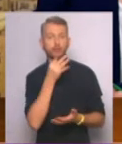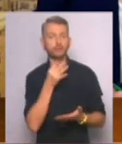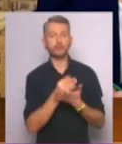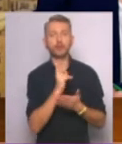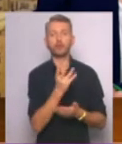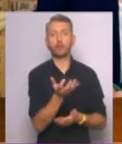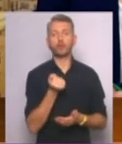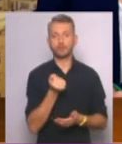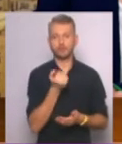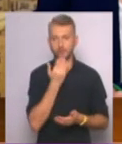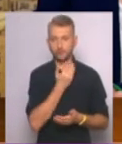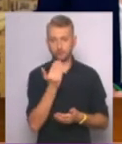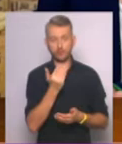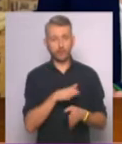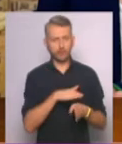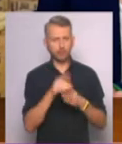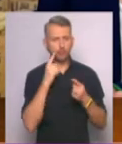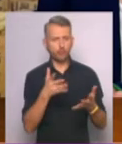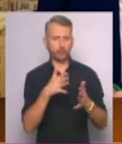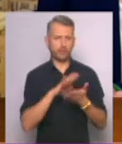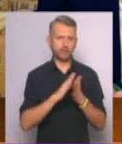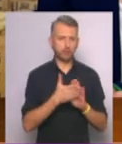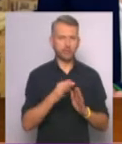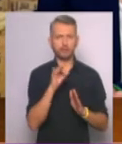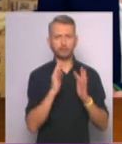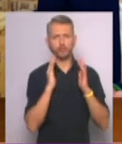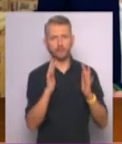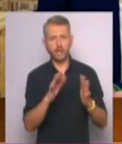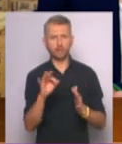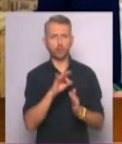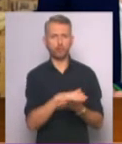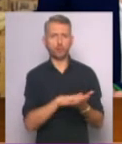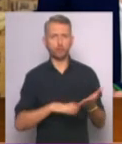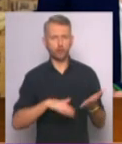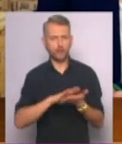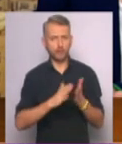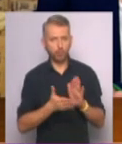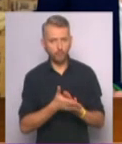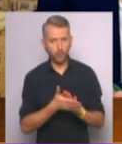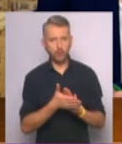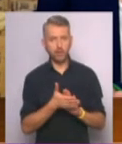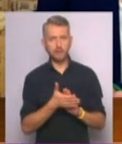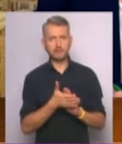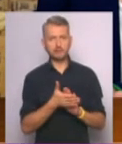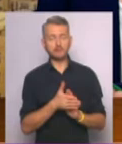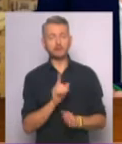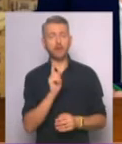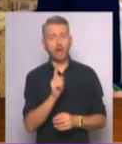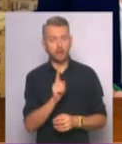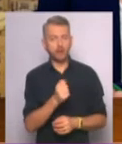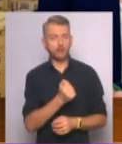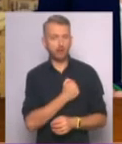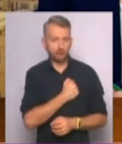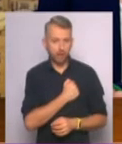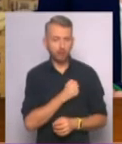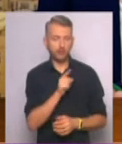б абсолютно зрозуміла ситуація. От із приводу скверу, із приводу продовження договору. Це було. Але, на жаль, їм є